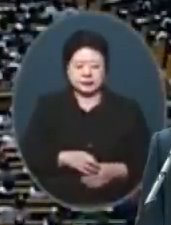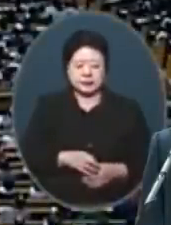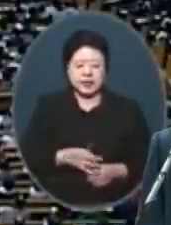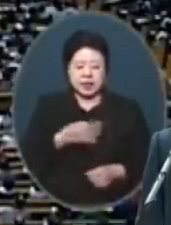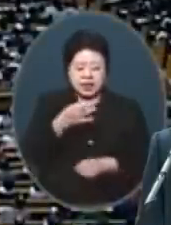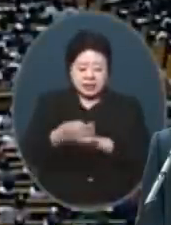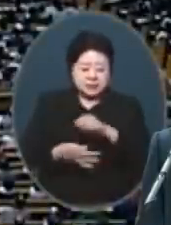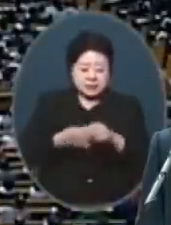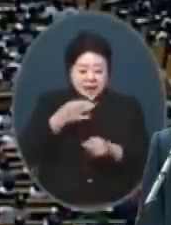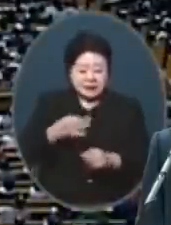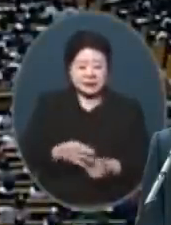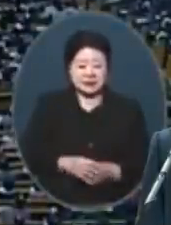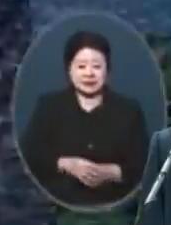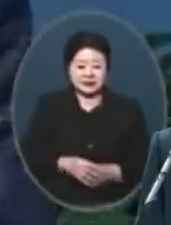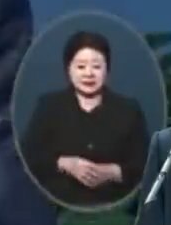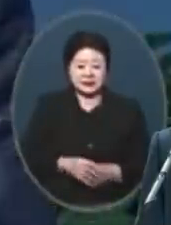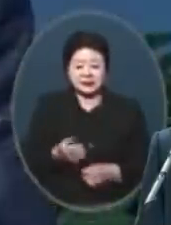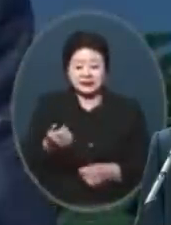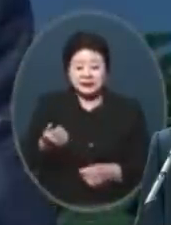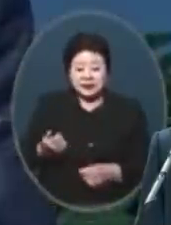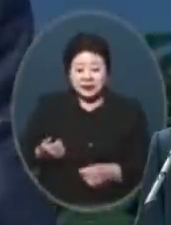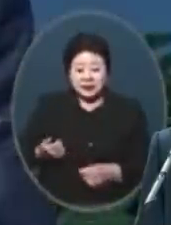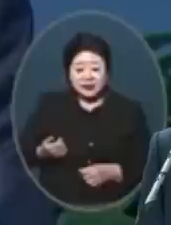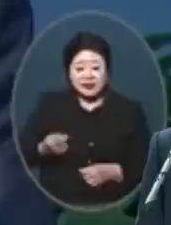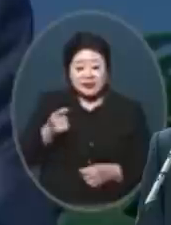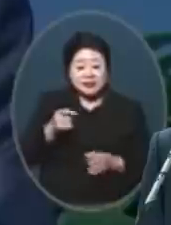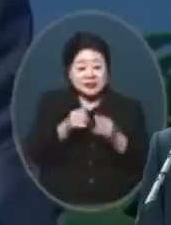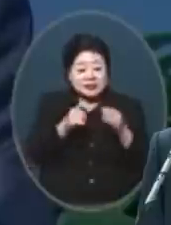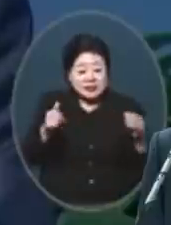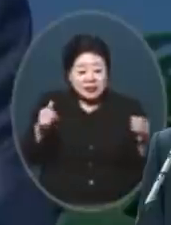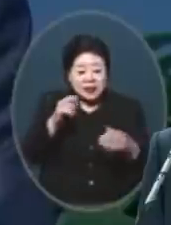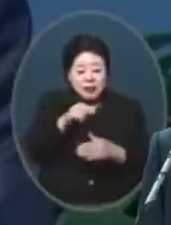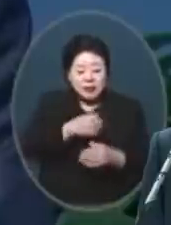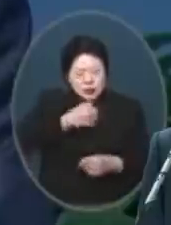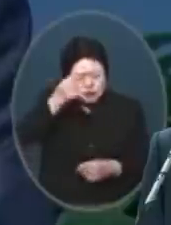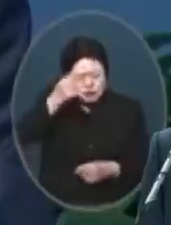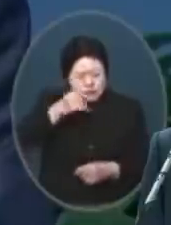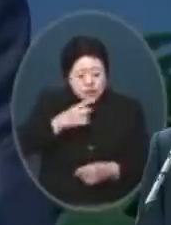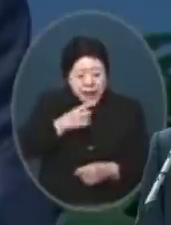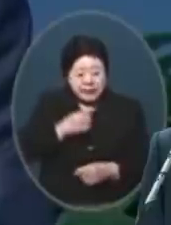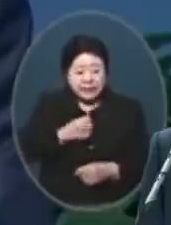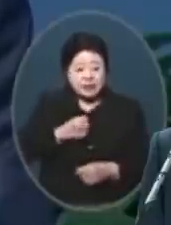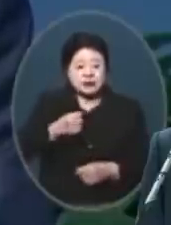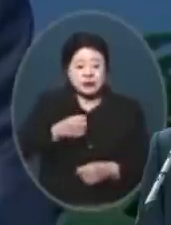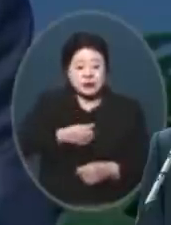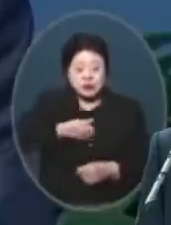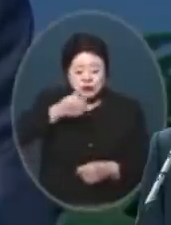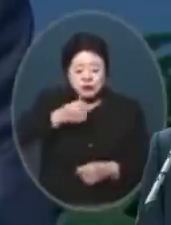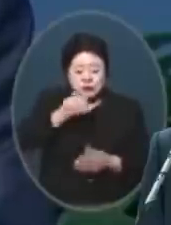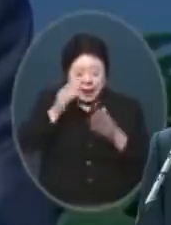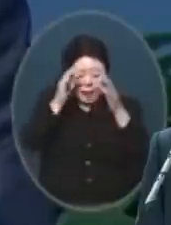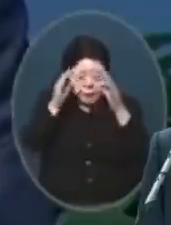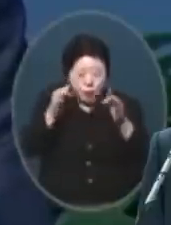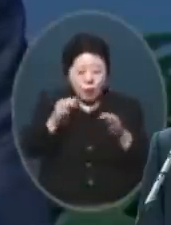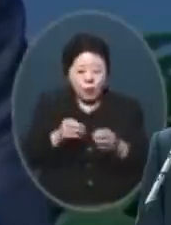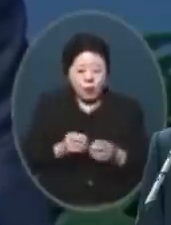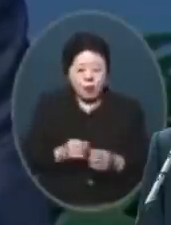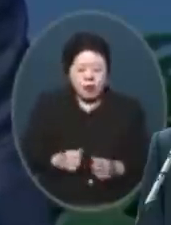14년 생활 동안에 그들은 마음에 꿈만 안고 꿈을 바라보고